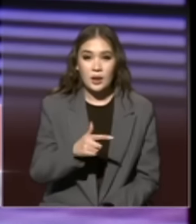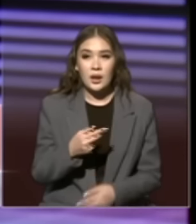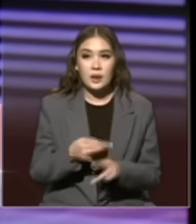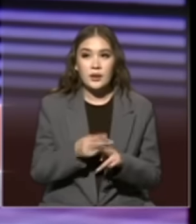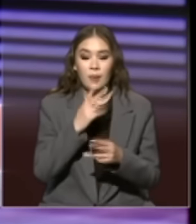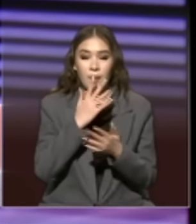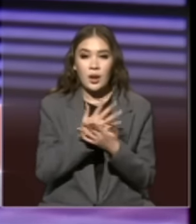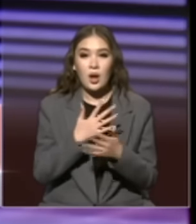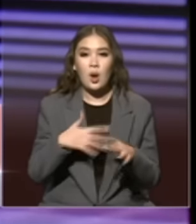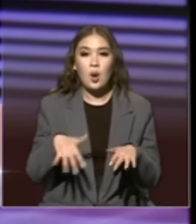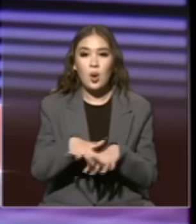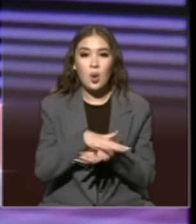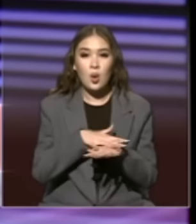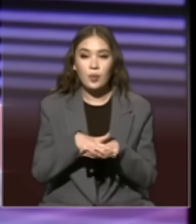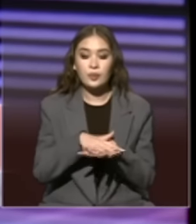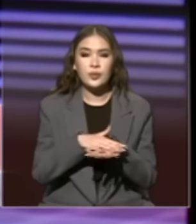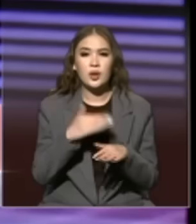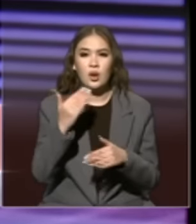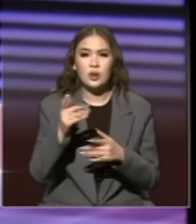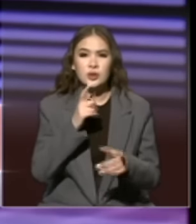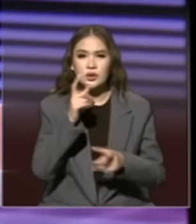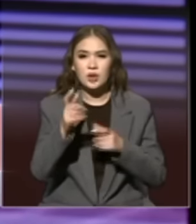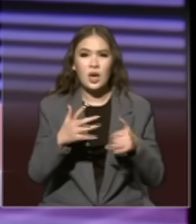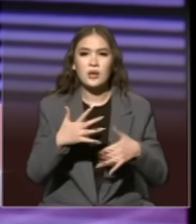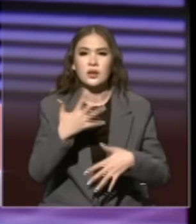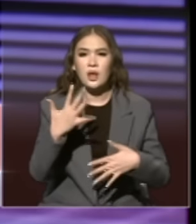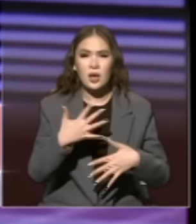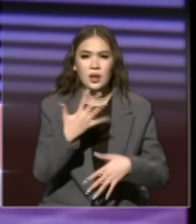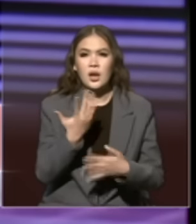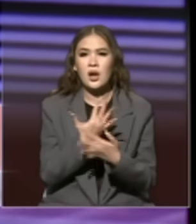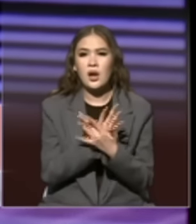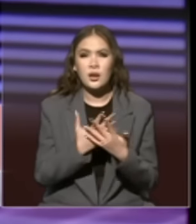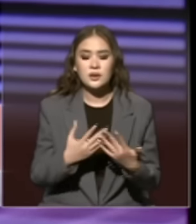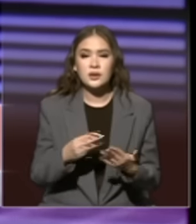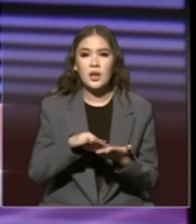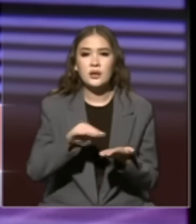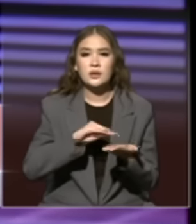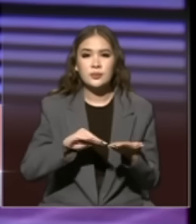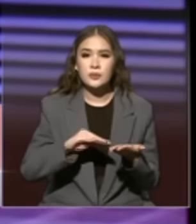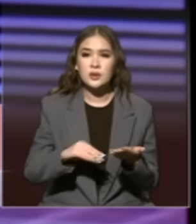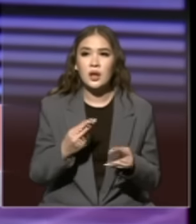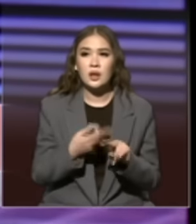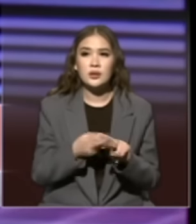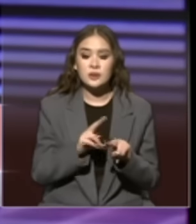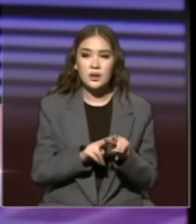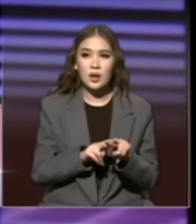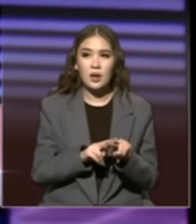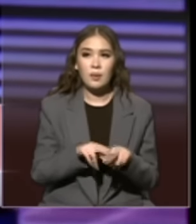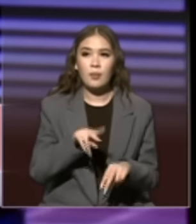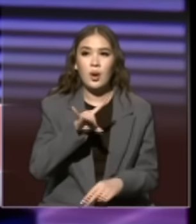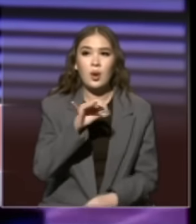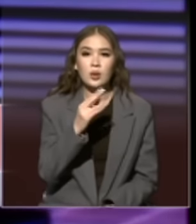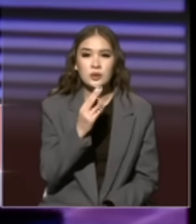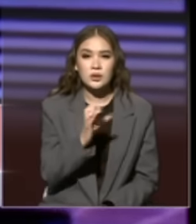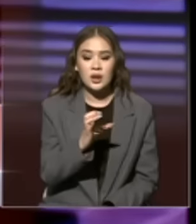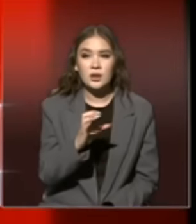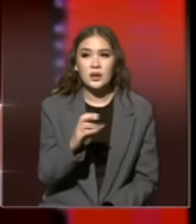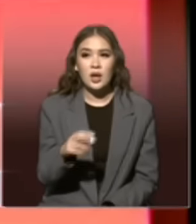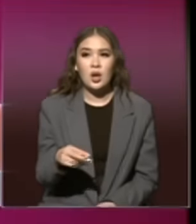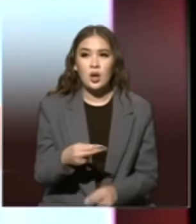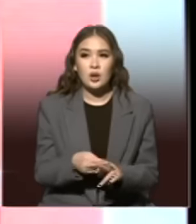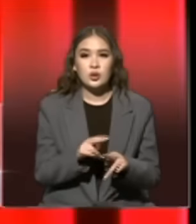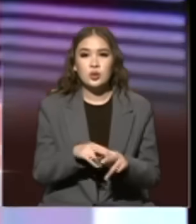отқан қоғамдық пікірдің әртүрлі қоғамдық санасының деңгейі әртүрлі азаматтардың ана процестің қилы